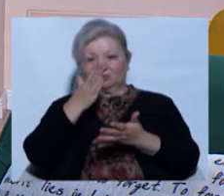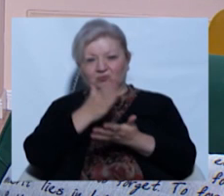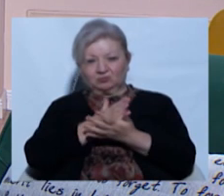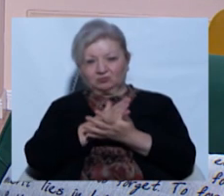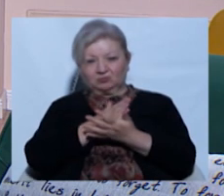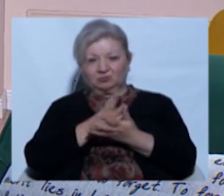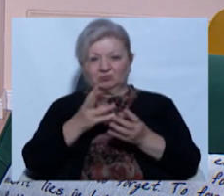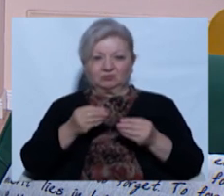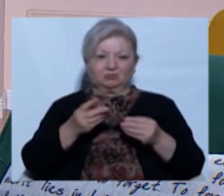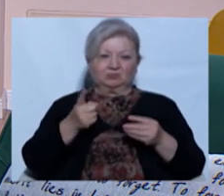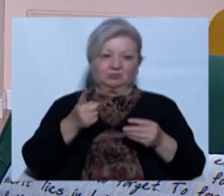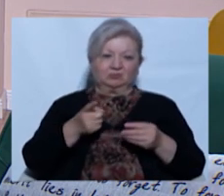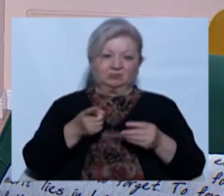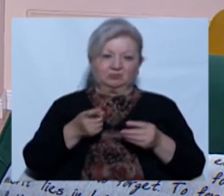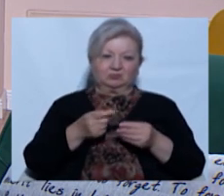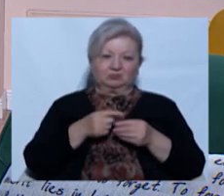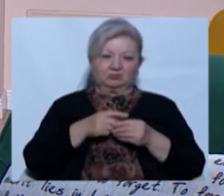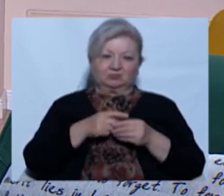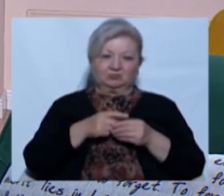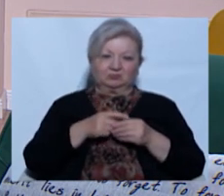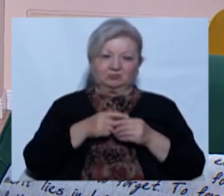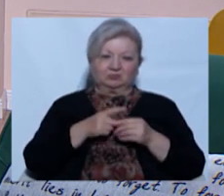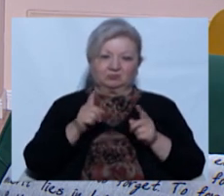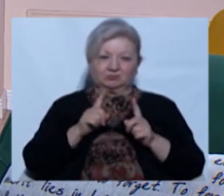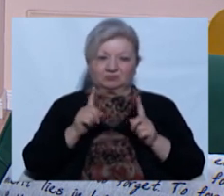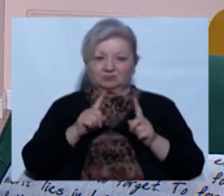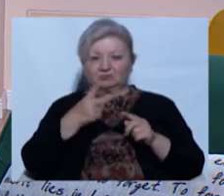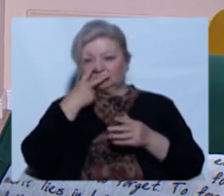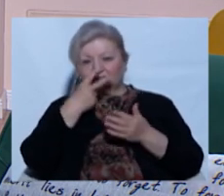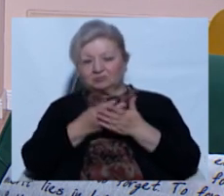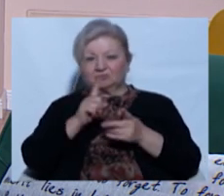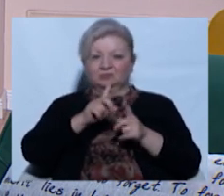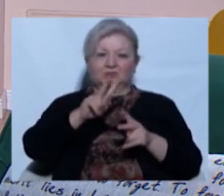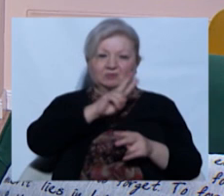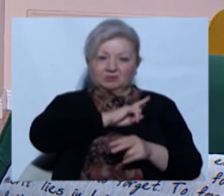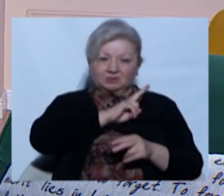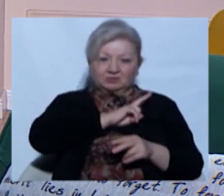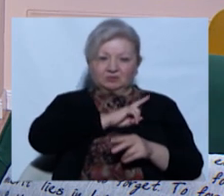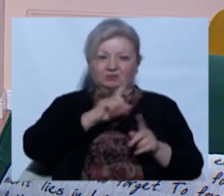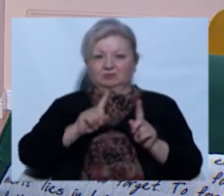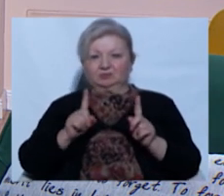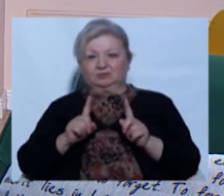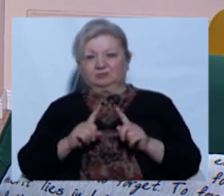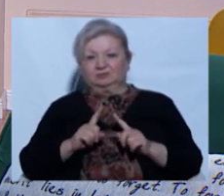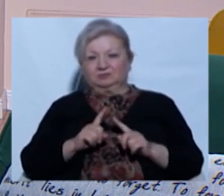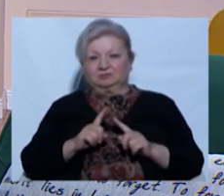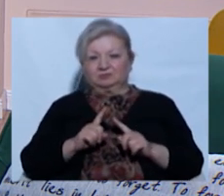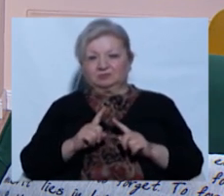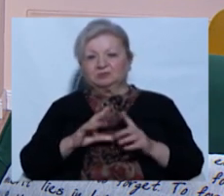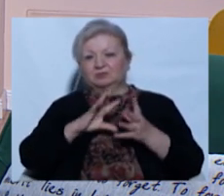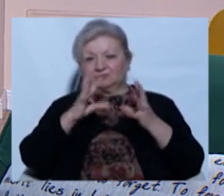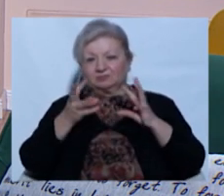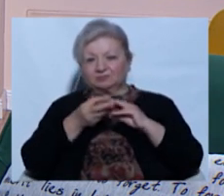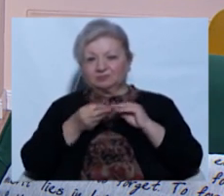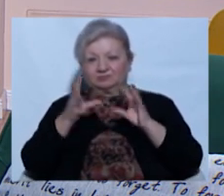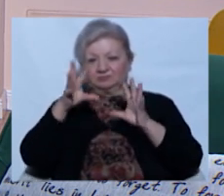რაღაც ან ხასიათს, ან რაღმე ისეც გამოხატოთ, ესაც თქვენ ძალიან გიყვართ, და ყველაფერი